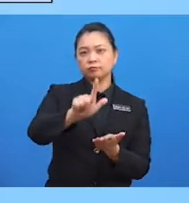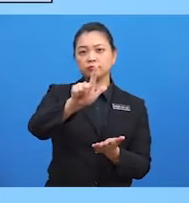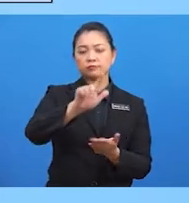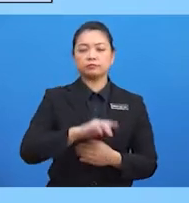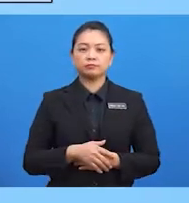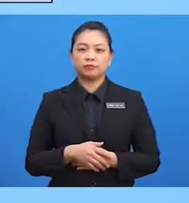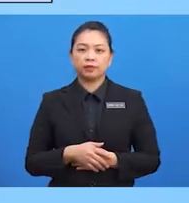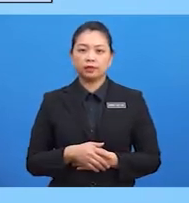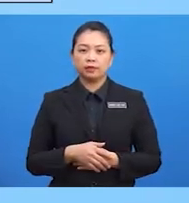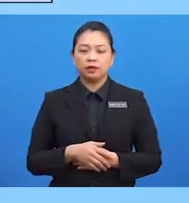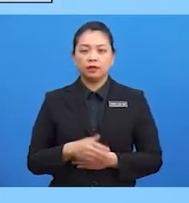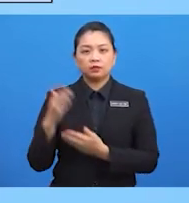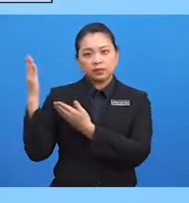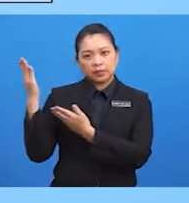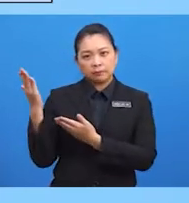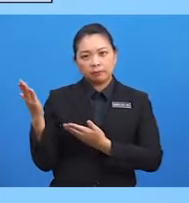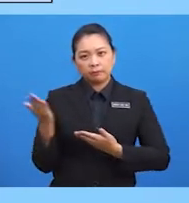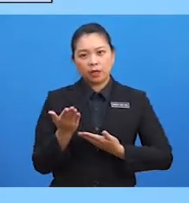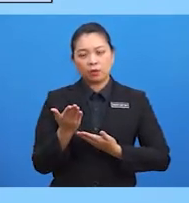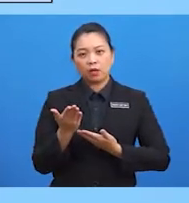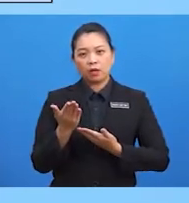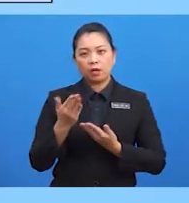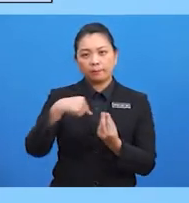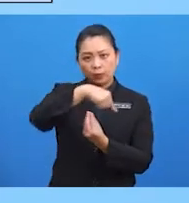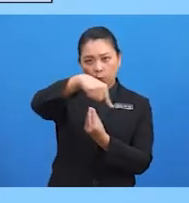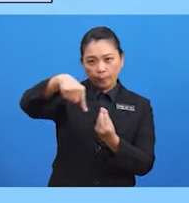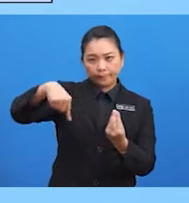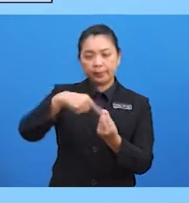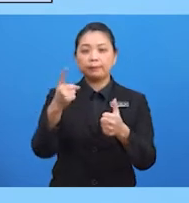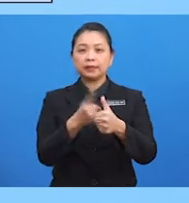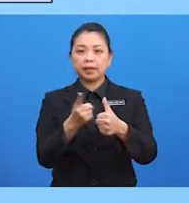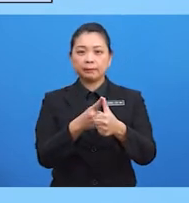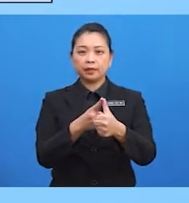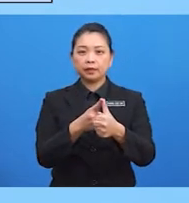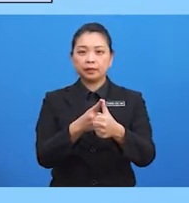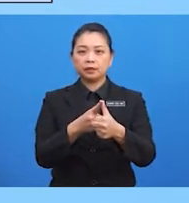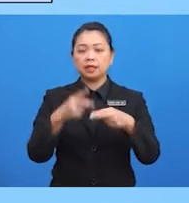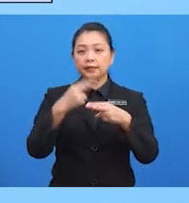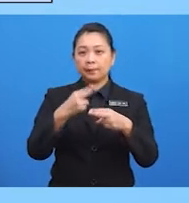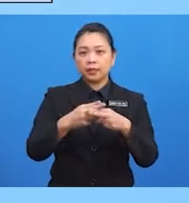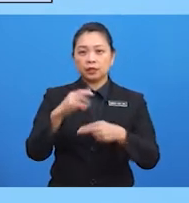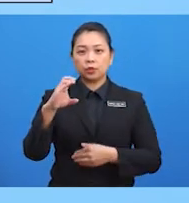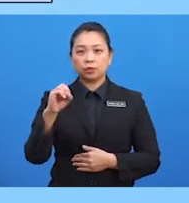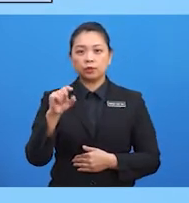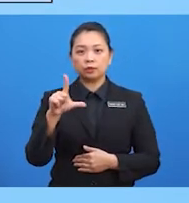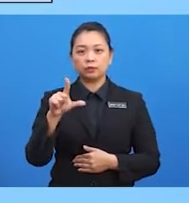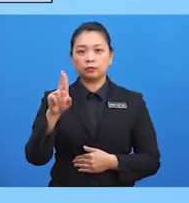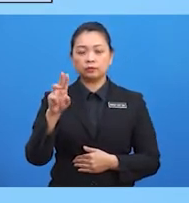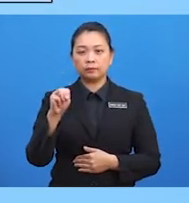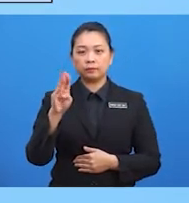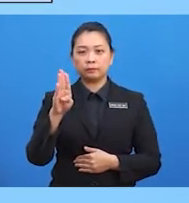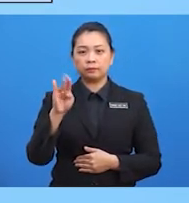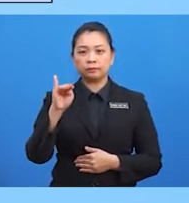STS-1 membawa pengorbit pertama yang diberi nama Columbia. Columbia